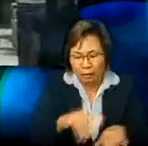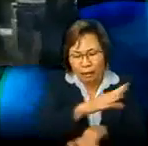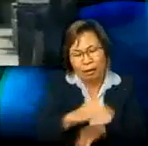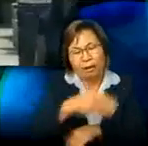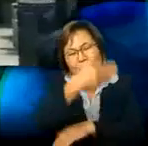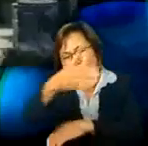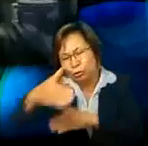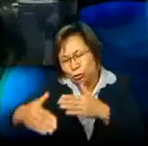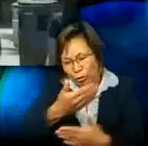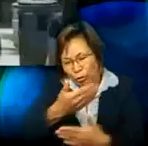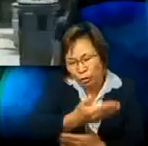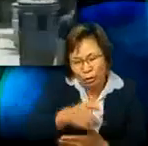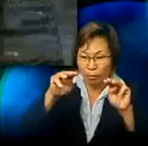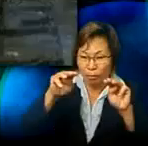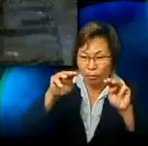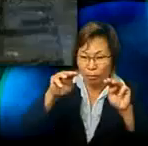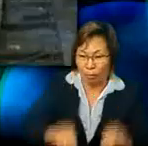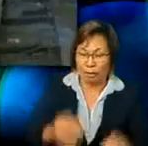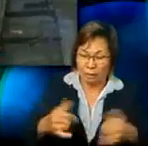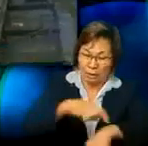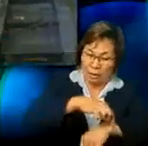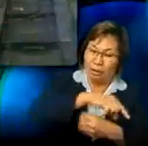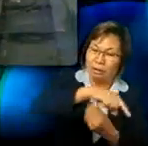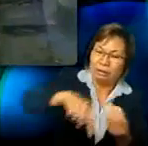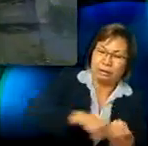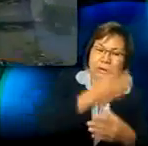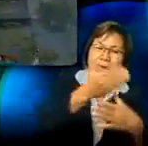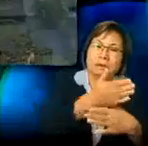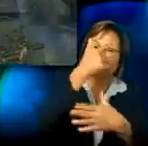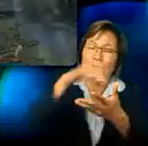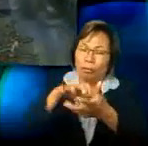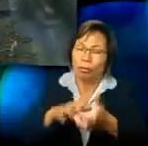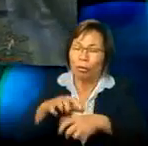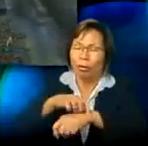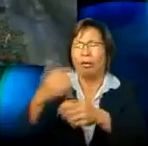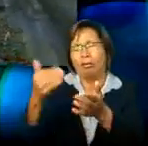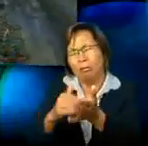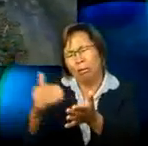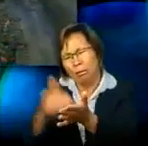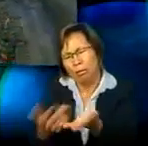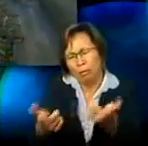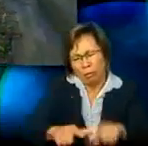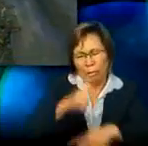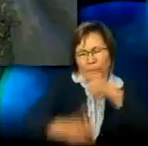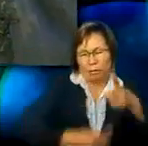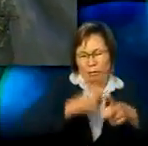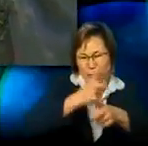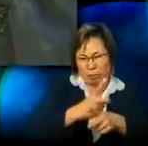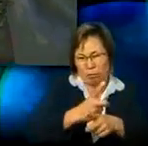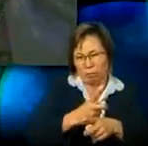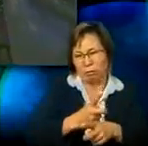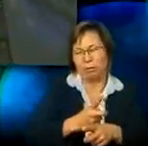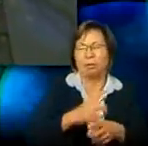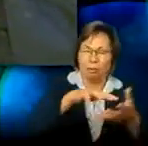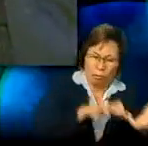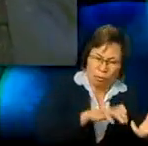dan segala keperluan manusia. Kini alam sekitar terancam akibat bencana alam yang sering kala melanda dunia. Tak